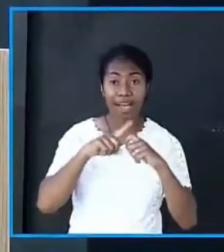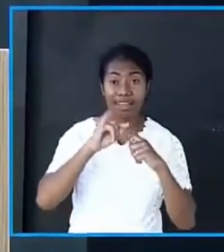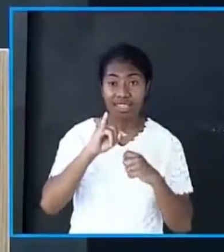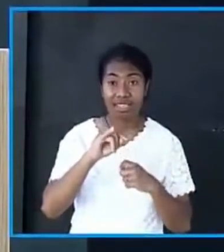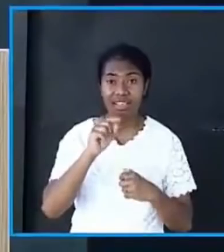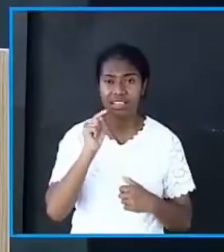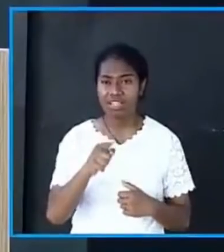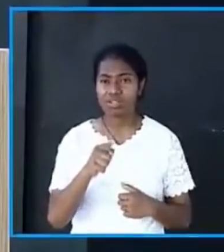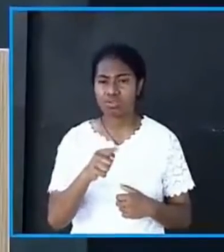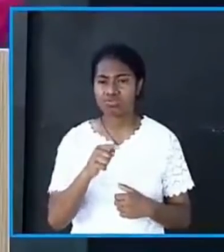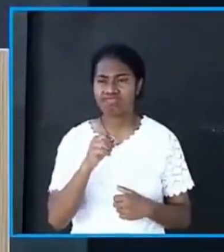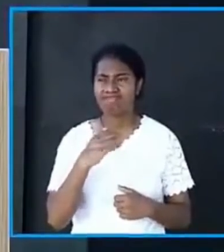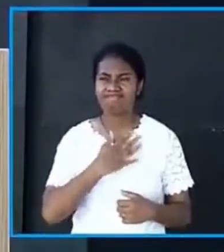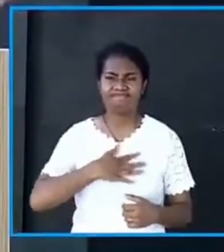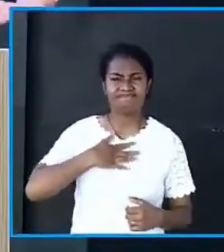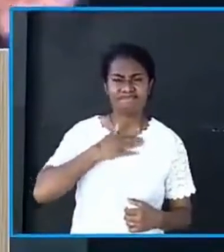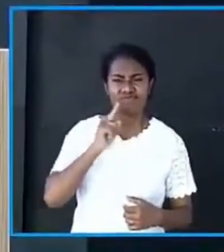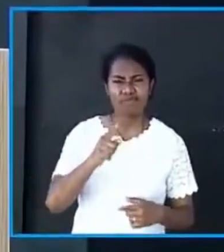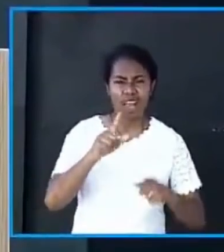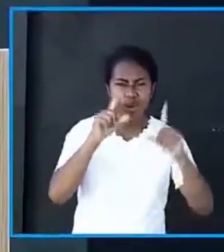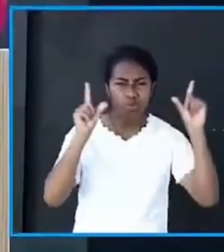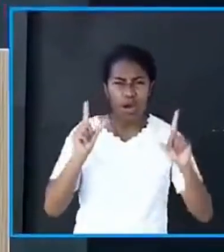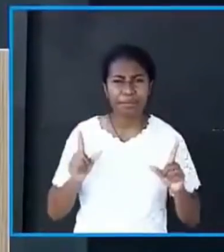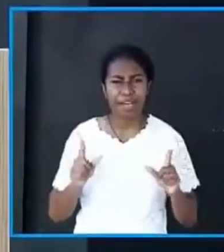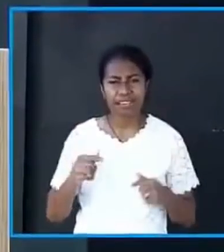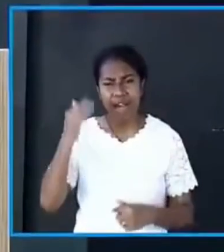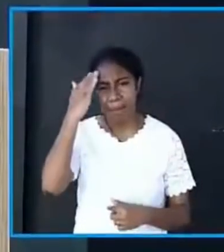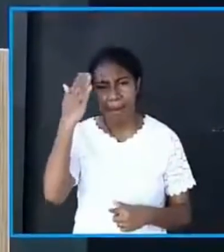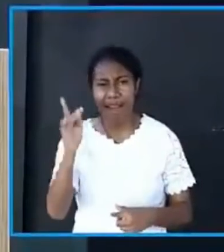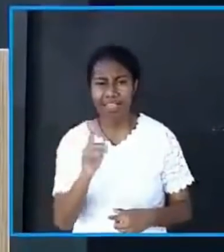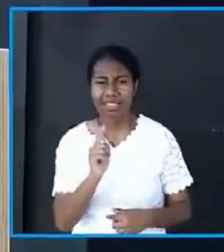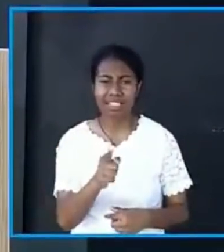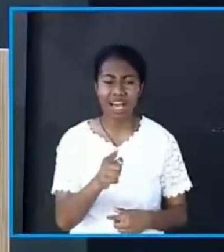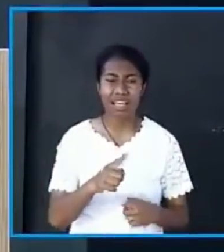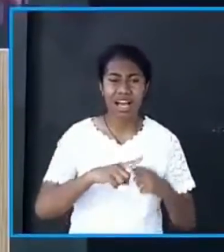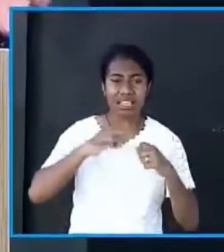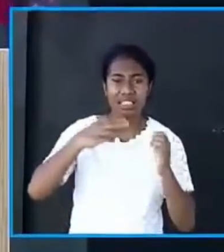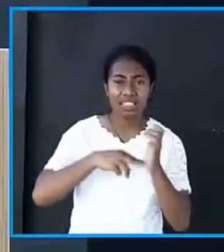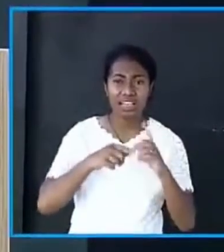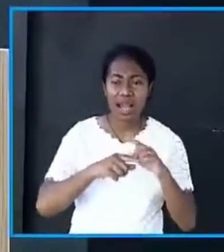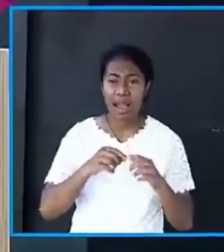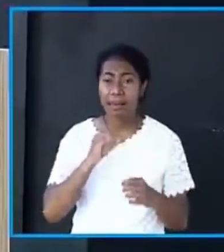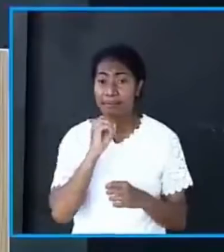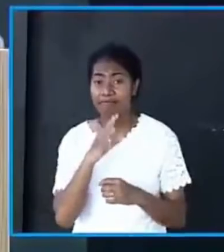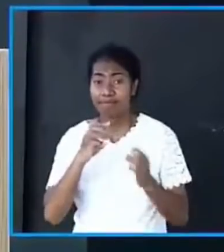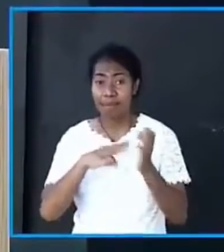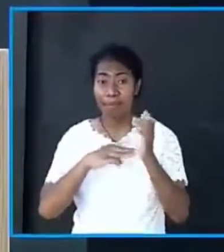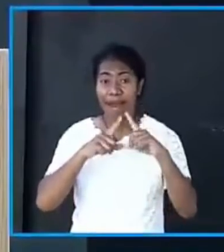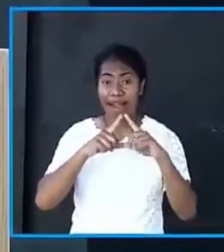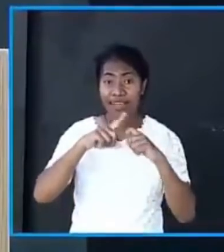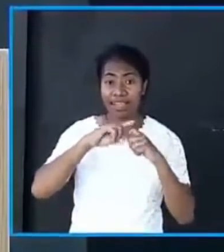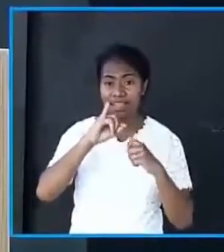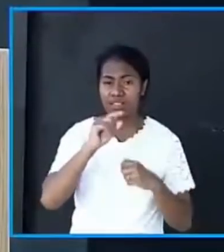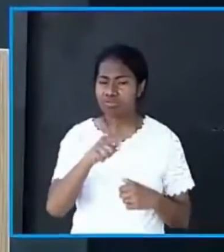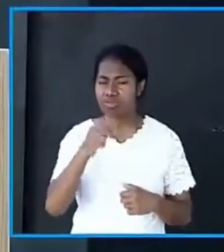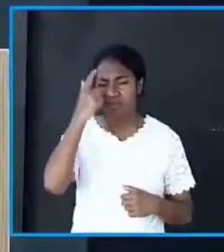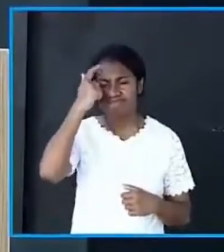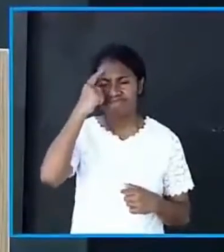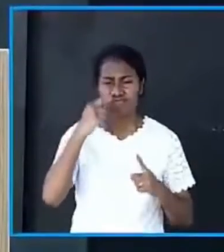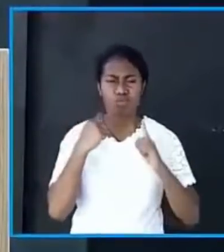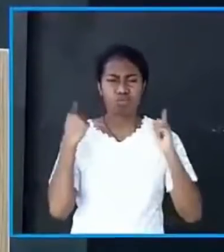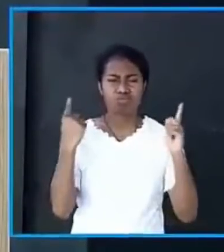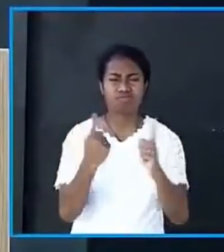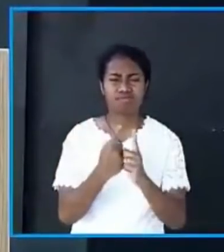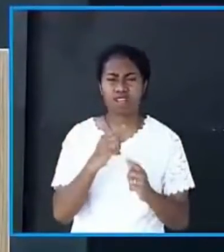hal yang terlalu luar biasa apalagi sampai Gramedia sendiri mamaki itu sesuatu yang dianggap bosan luar biasa